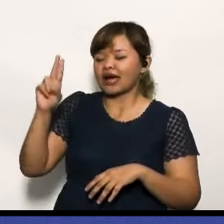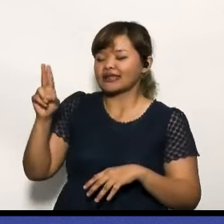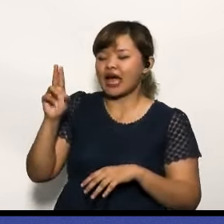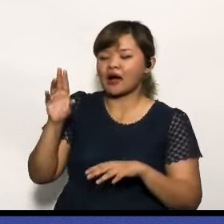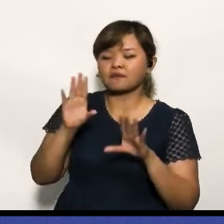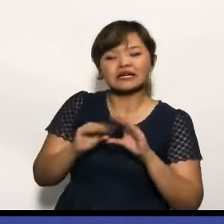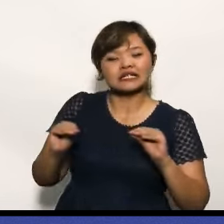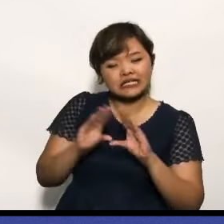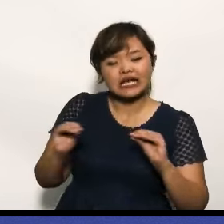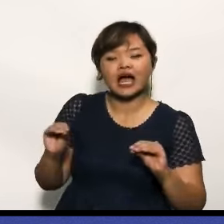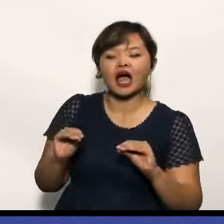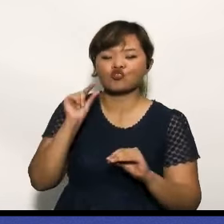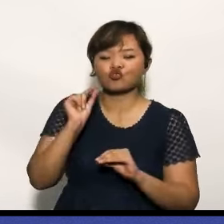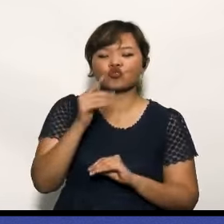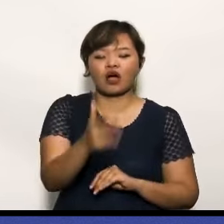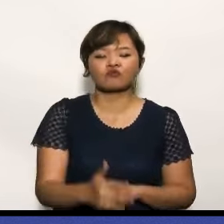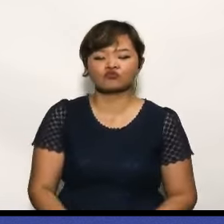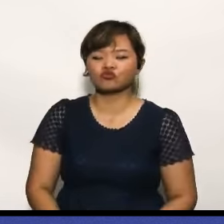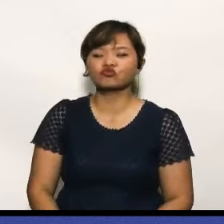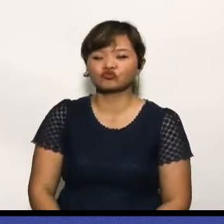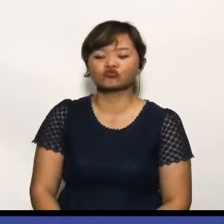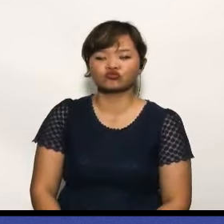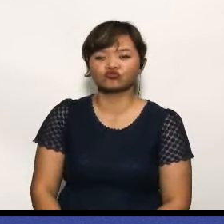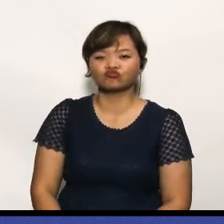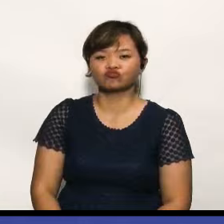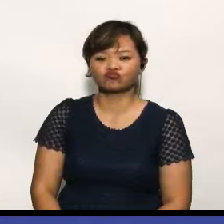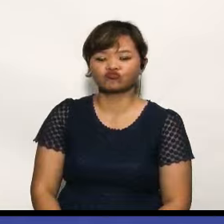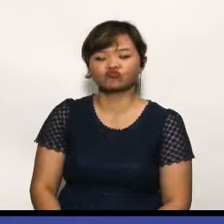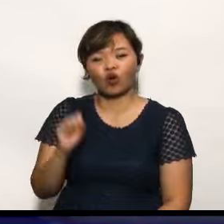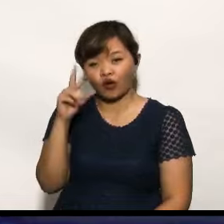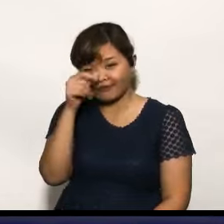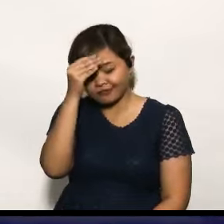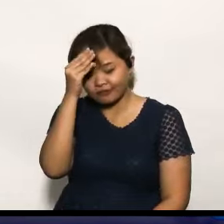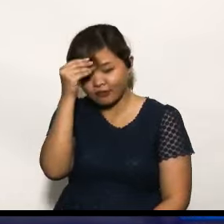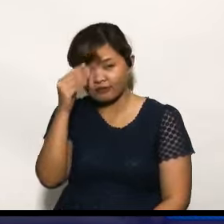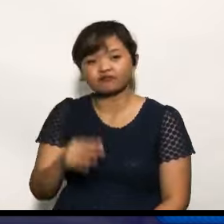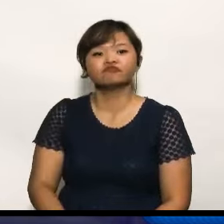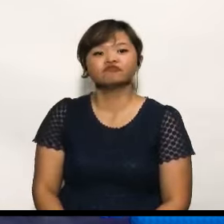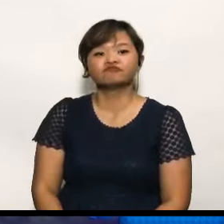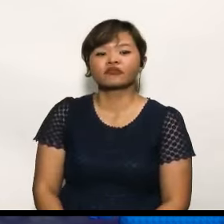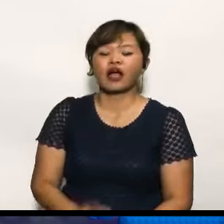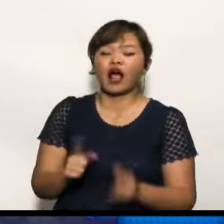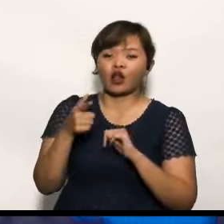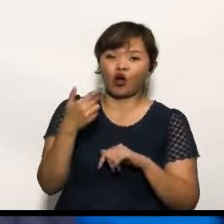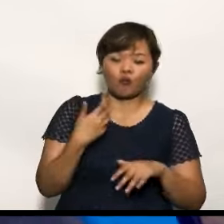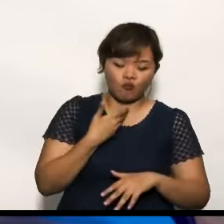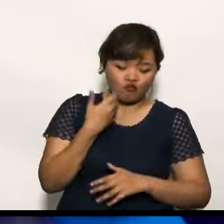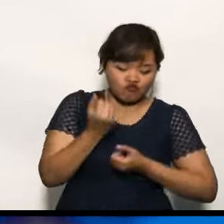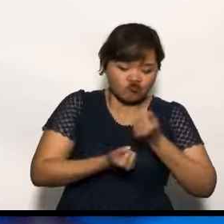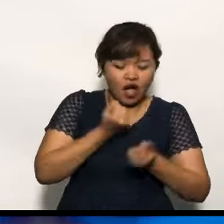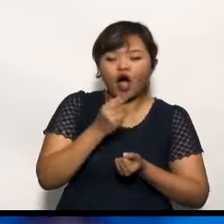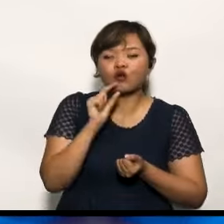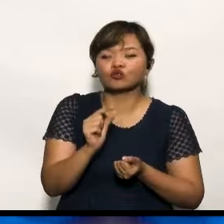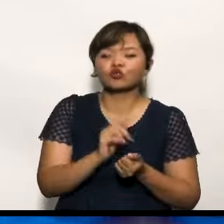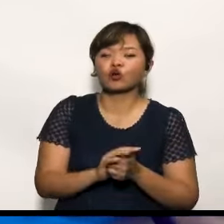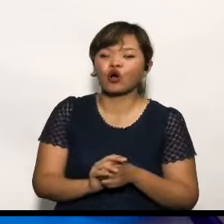work out because God work in. Okay? Nangkep ya saudara ya. If you try to work in, kalau